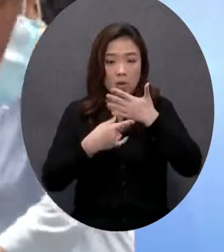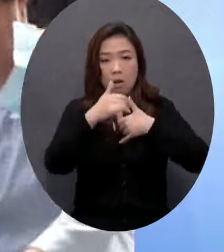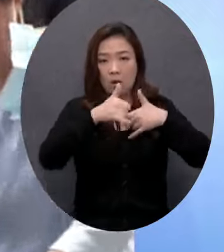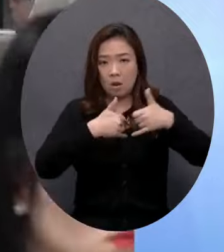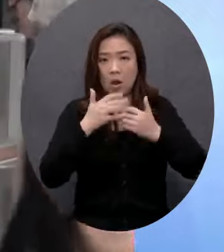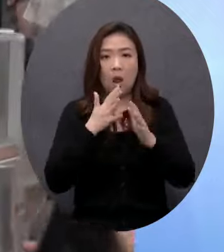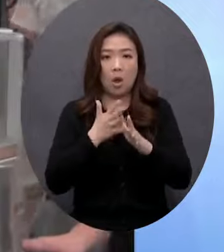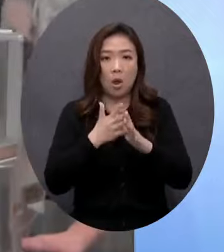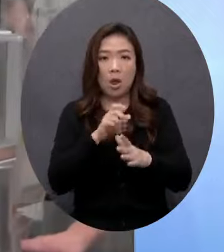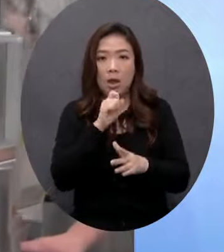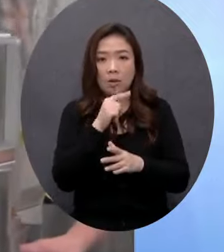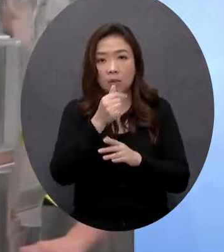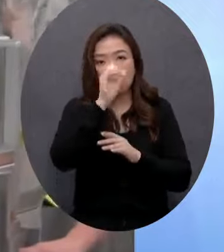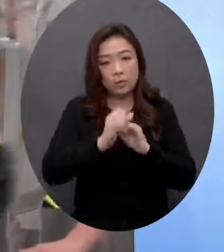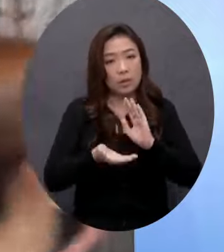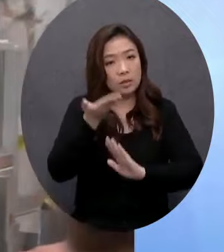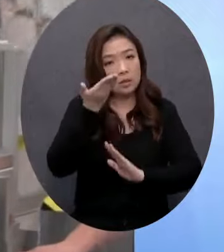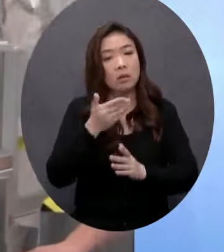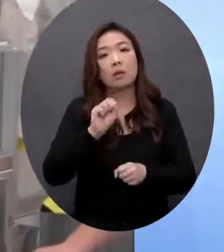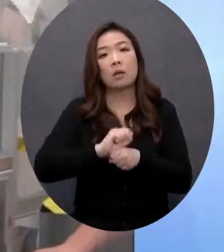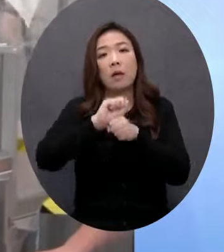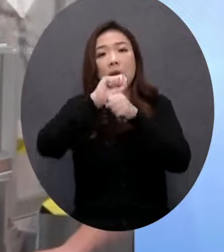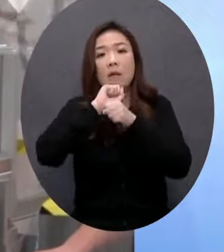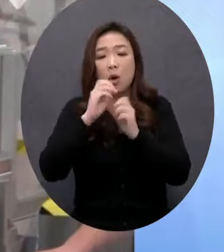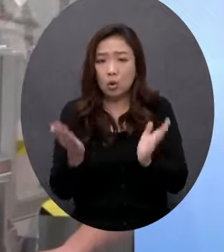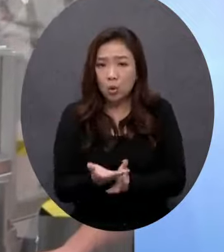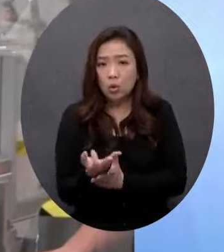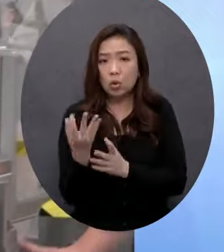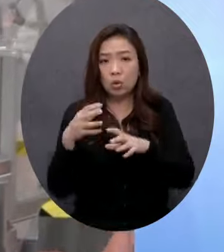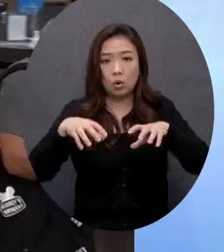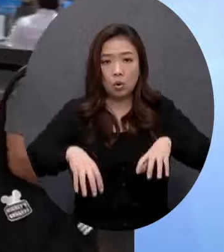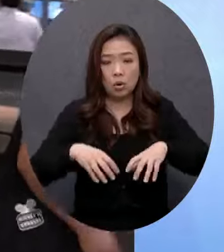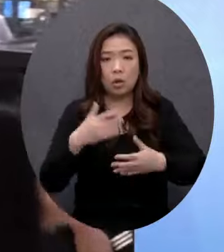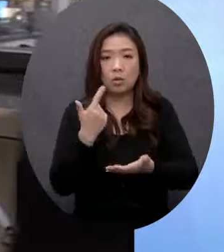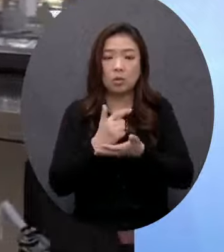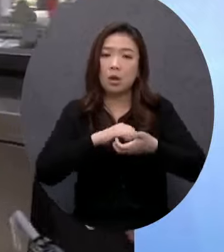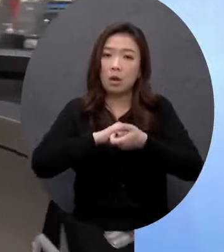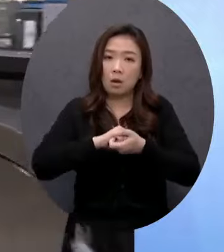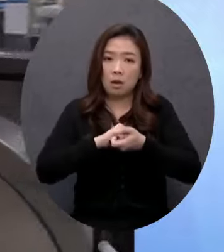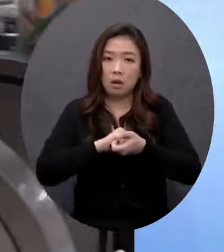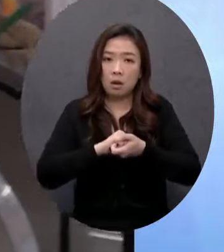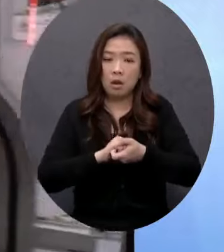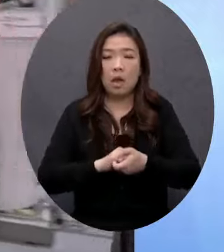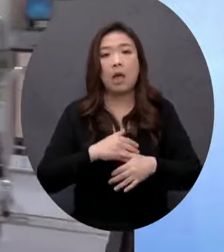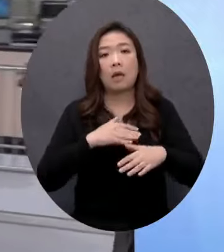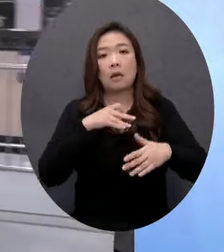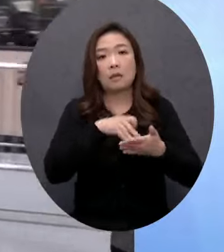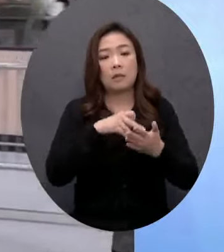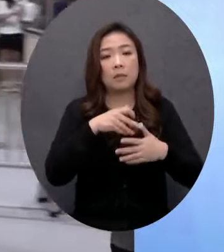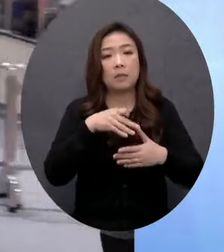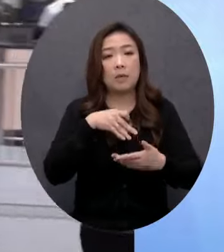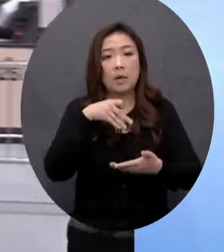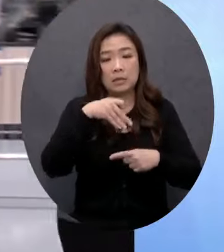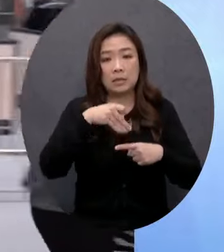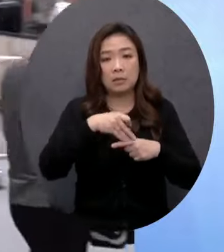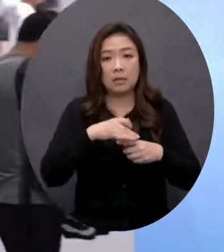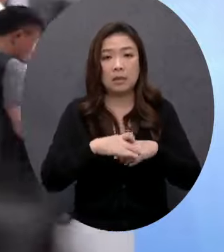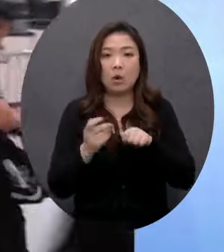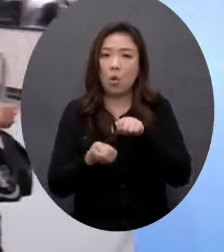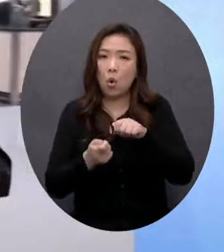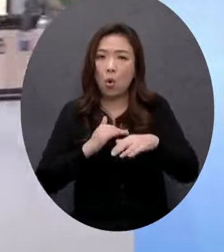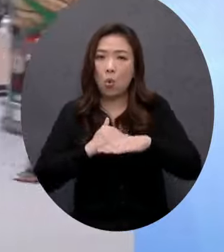有双位数增长，是推进深港合作的重要窗口。深圳市口岸办早前说，深圳罗湖口岸将